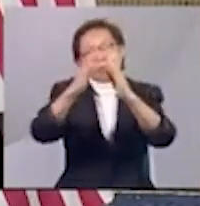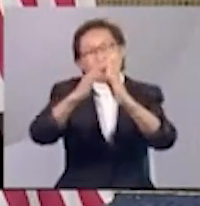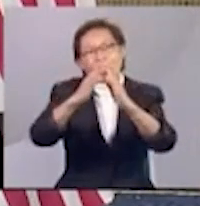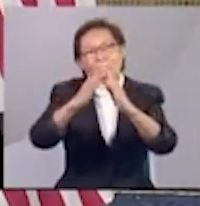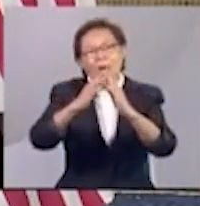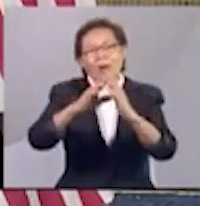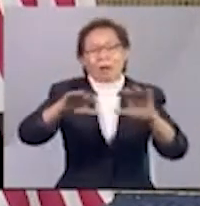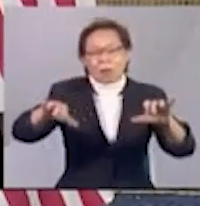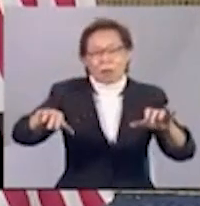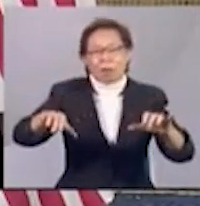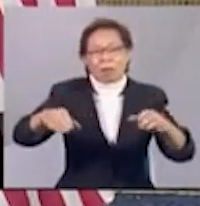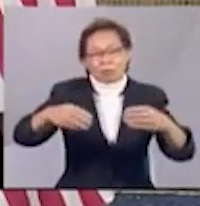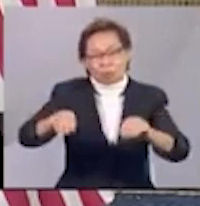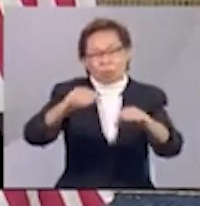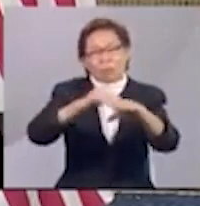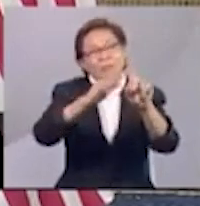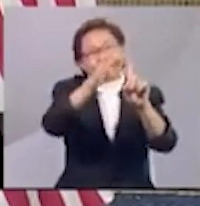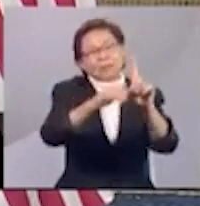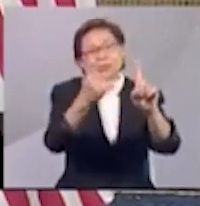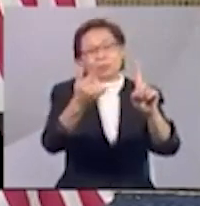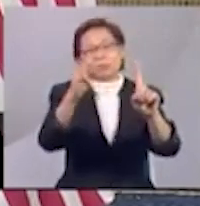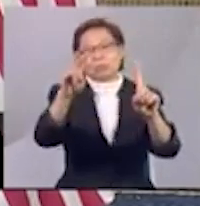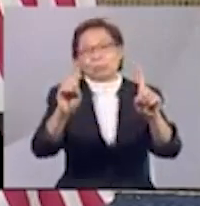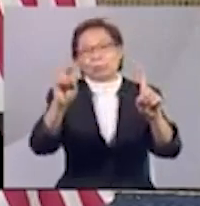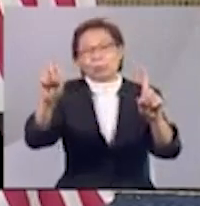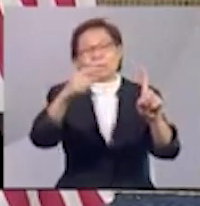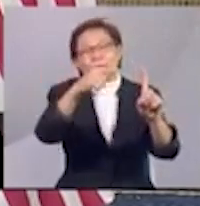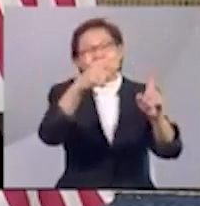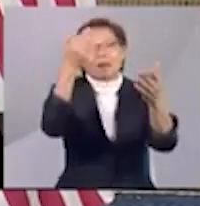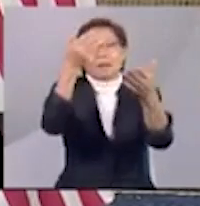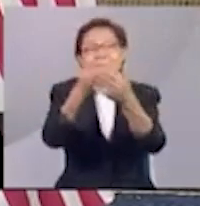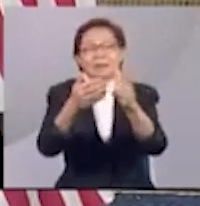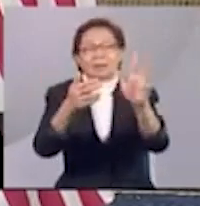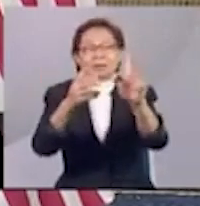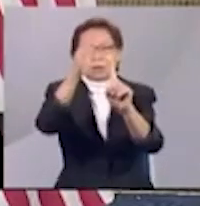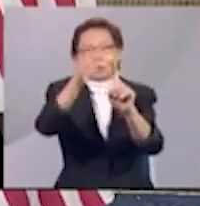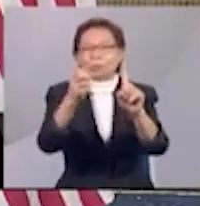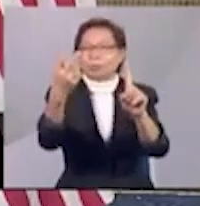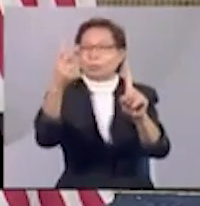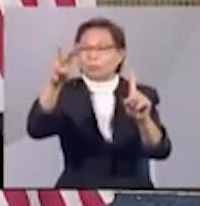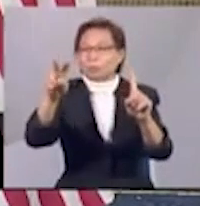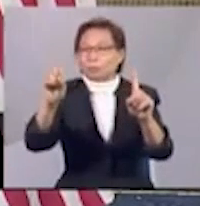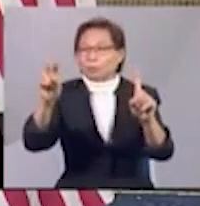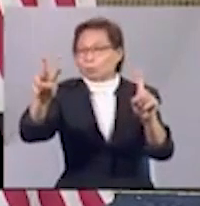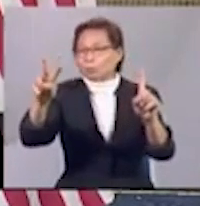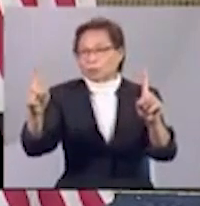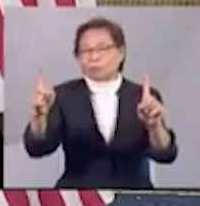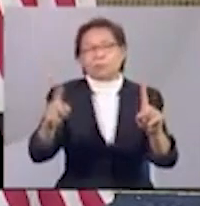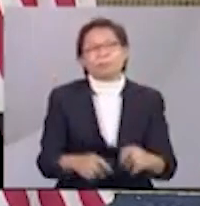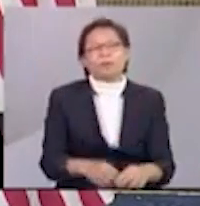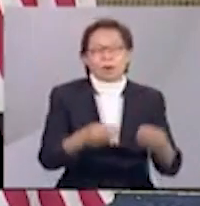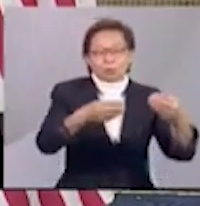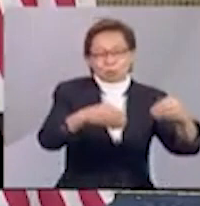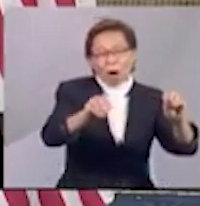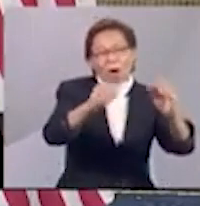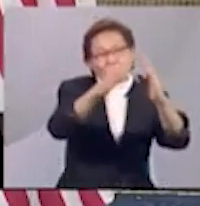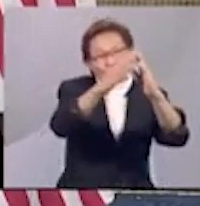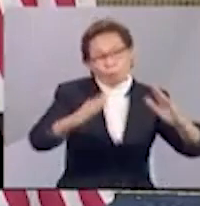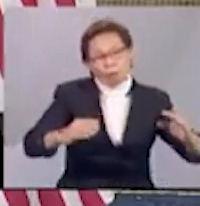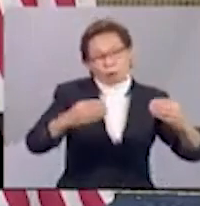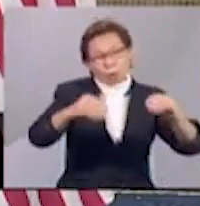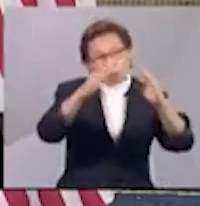mulai 1 Jun 2020 hinggalah 31 Disember 2021. Pengecualian ini